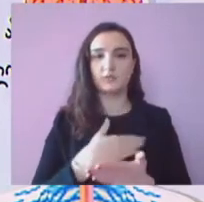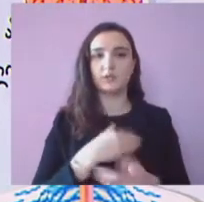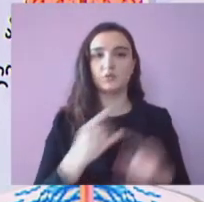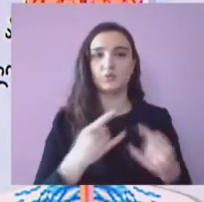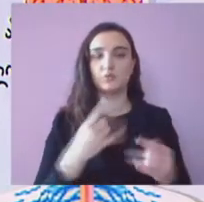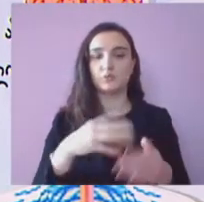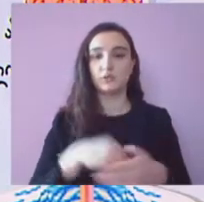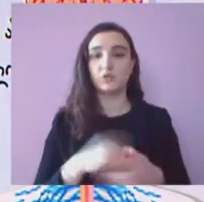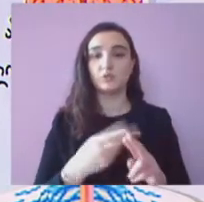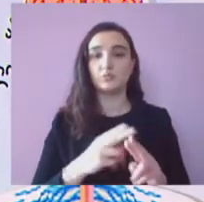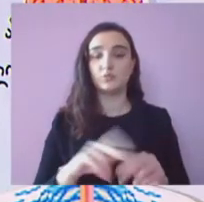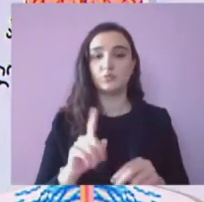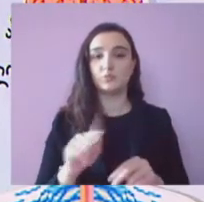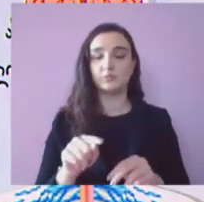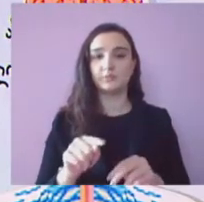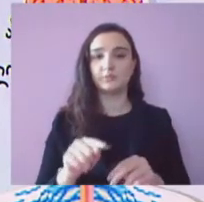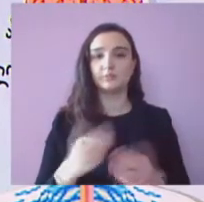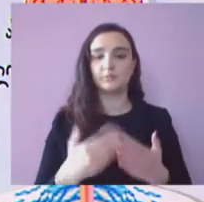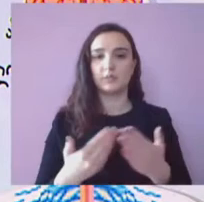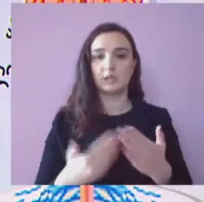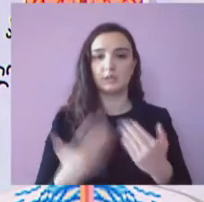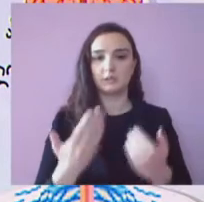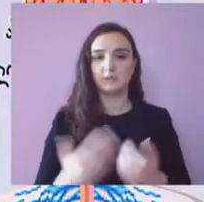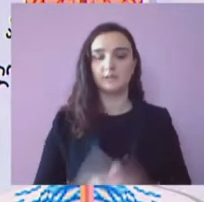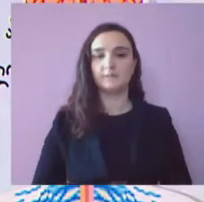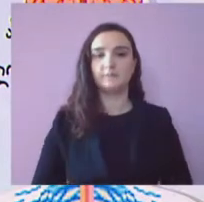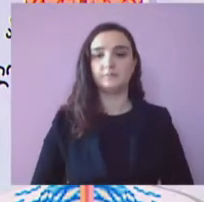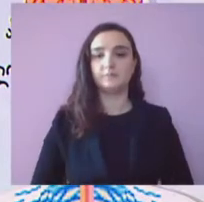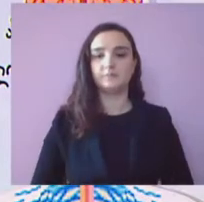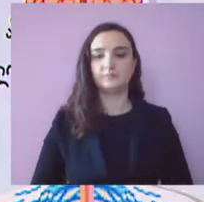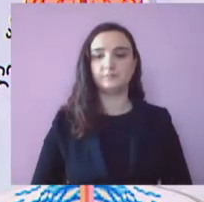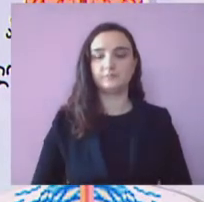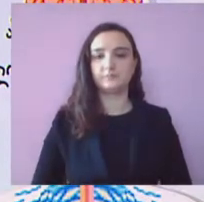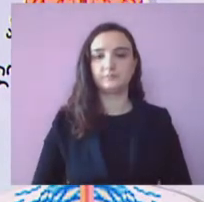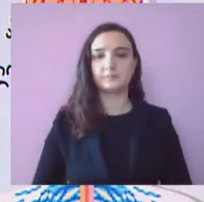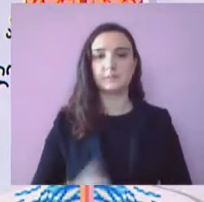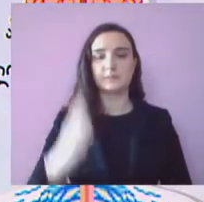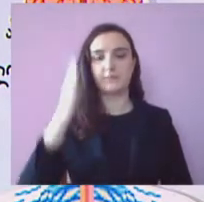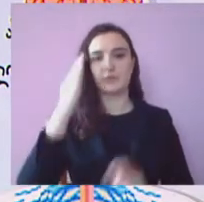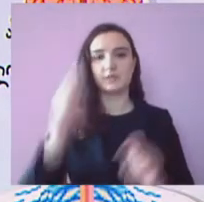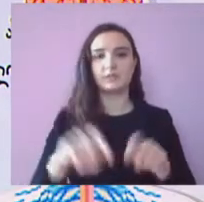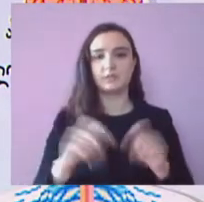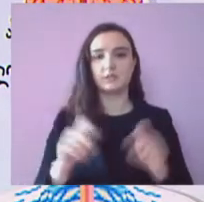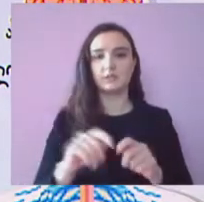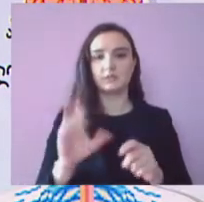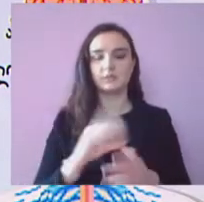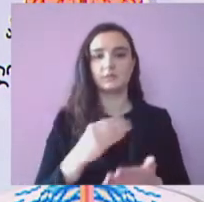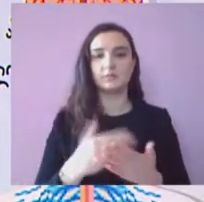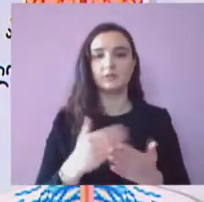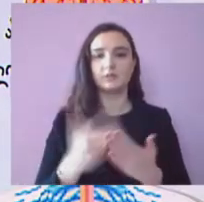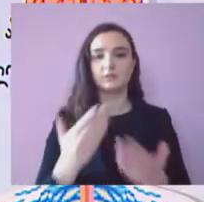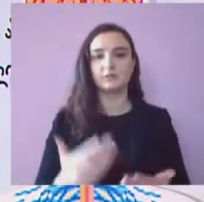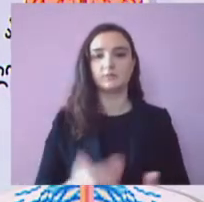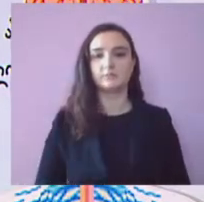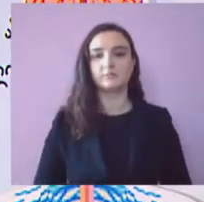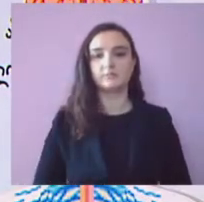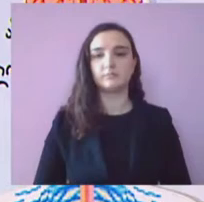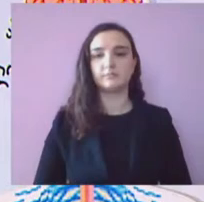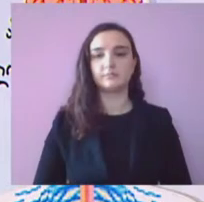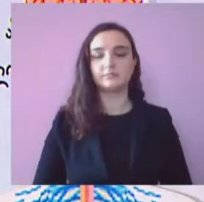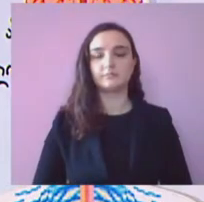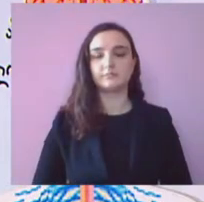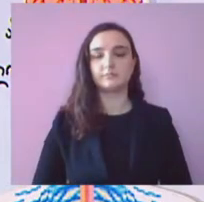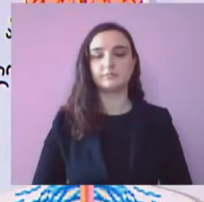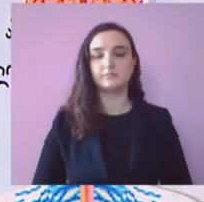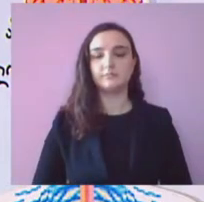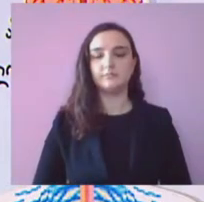რომ მაგალითად ძილის დარღვევა, მაგალითად ისეთი